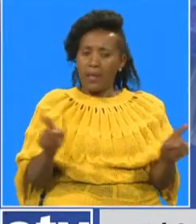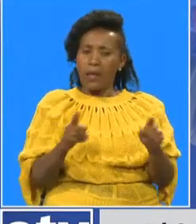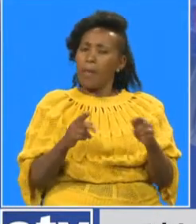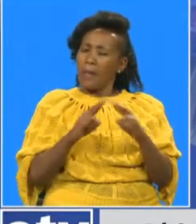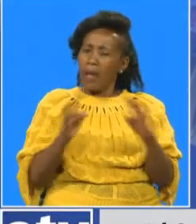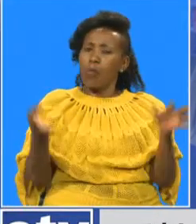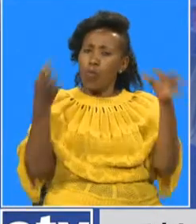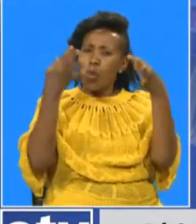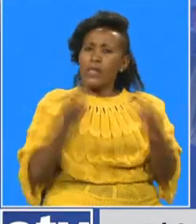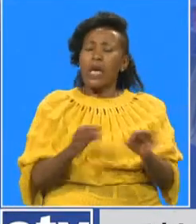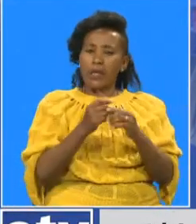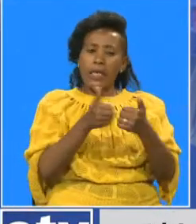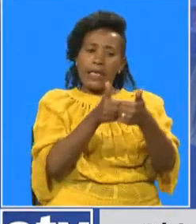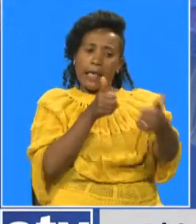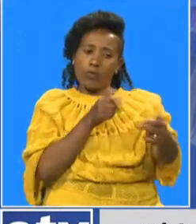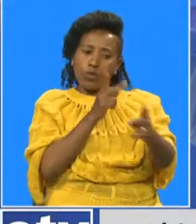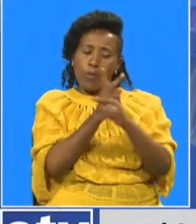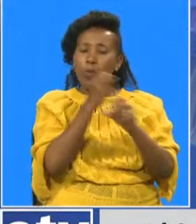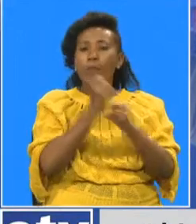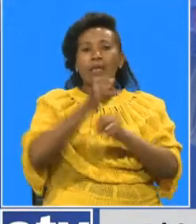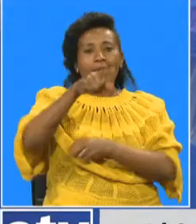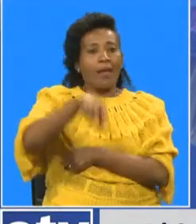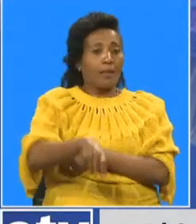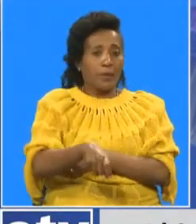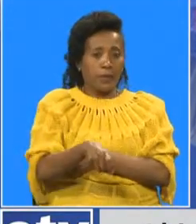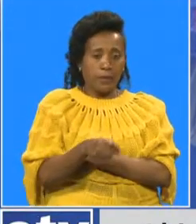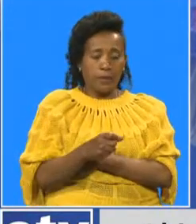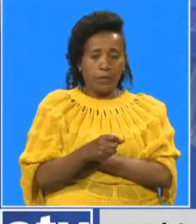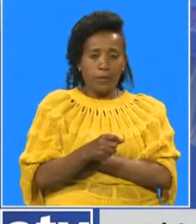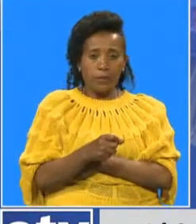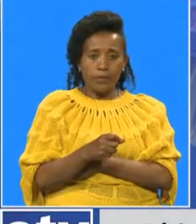ነው። ርቀቱን ጠብቆ ሰው መስራት አለበት።